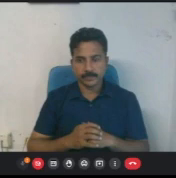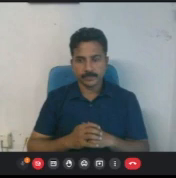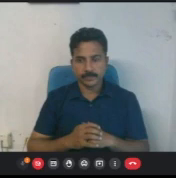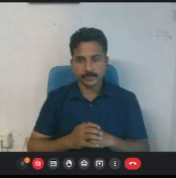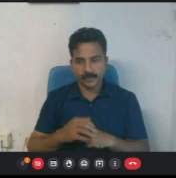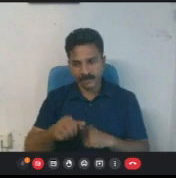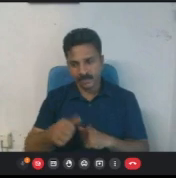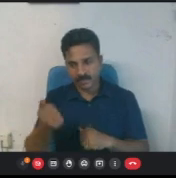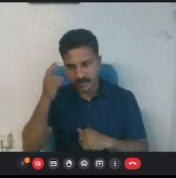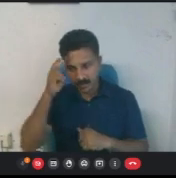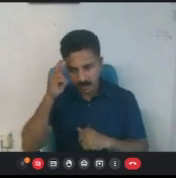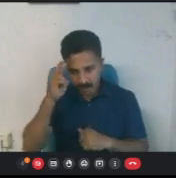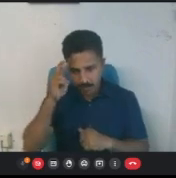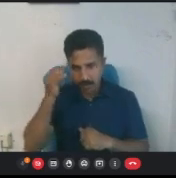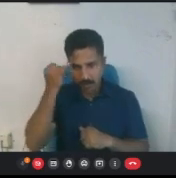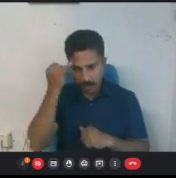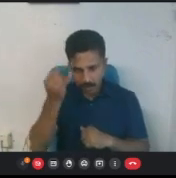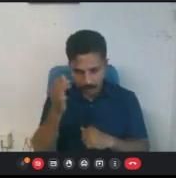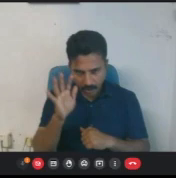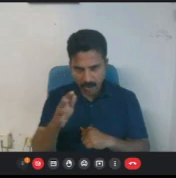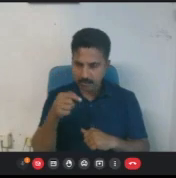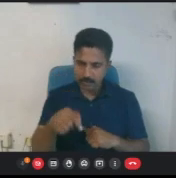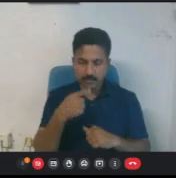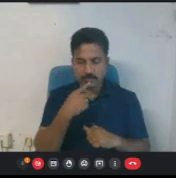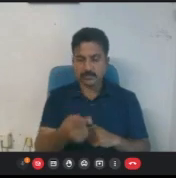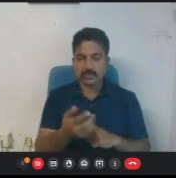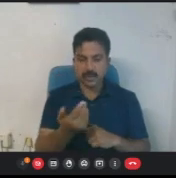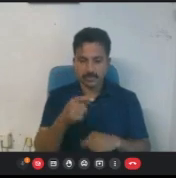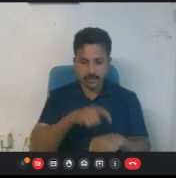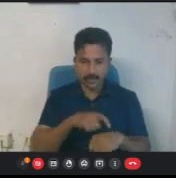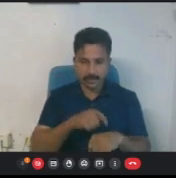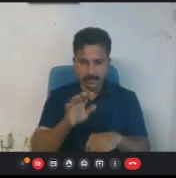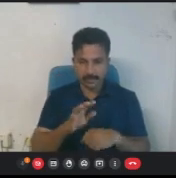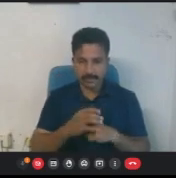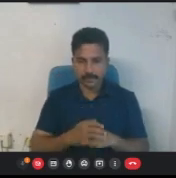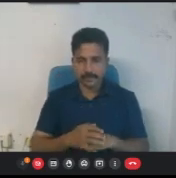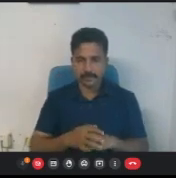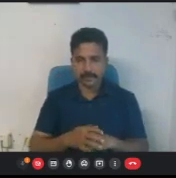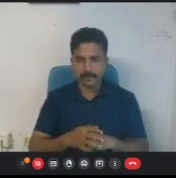മറ്റാർക്കെങ്കിലും ചോദ്യങ്ങളോ നിർദ്ദേശങ്ങളോ പറയാനുണ്ടെങ്കിൽ പറയാനുള്ള അവസരമാണ്.